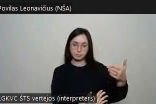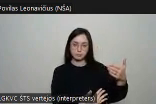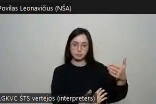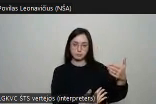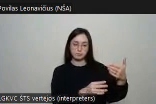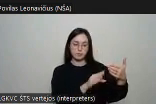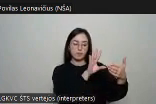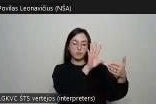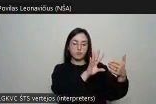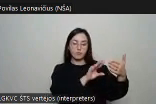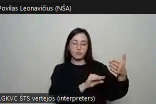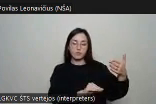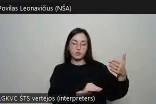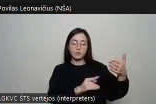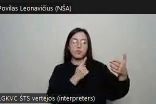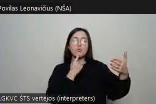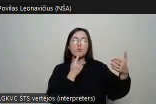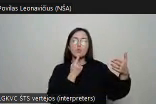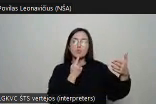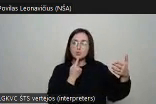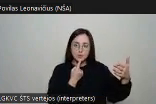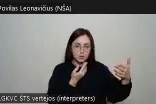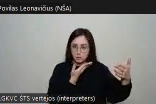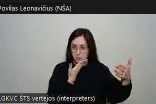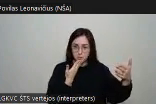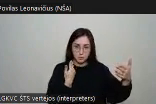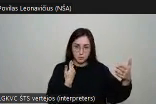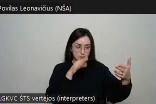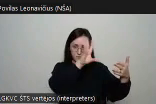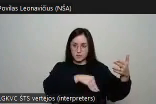tai nėra nieko tokio, kas būtų labai sunku.